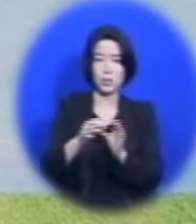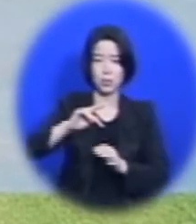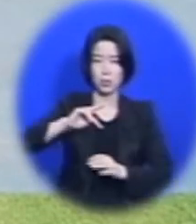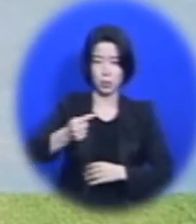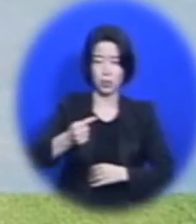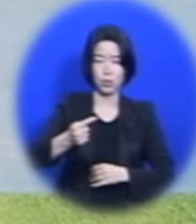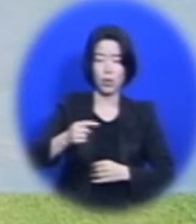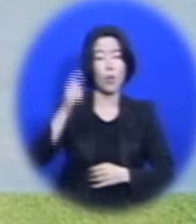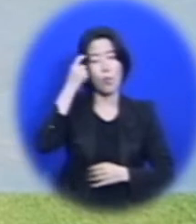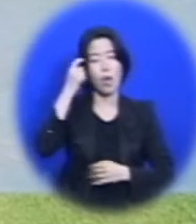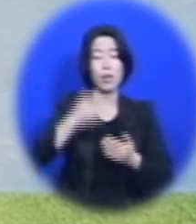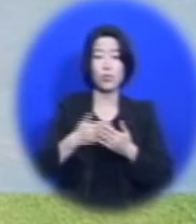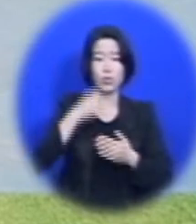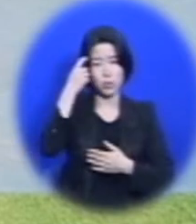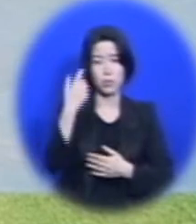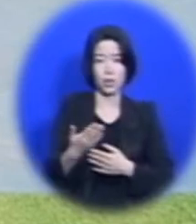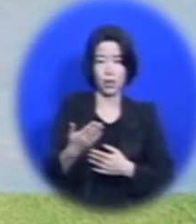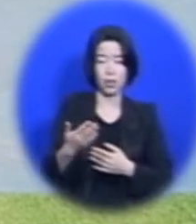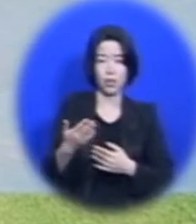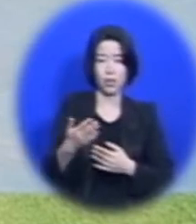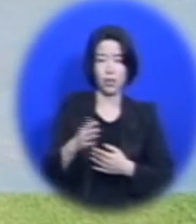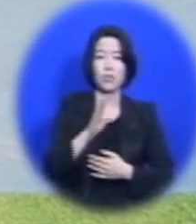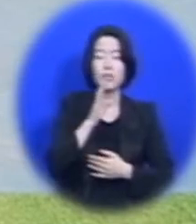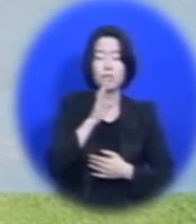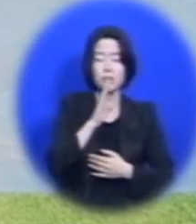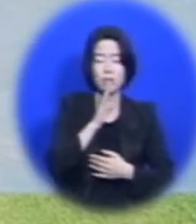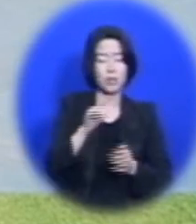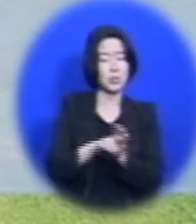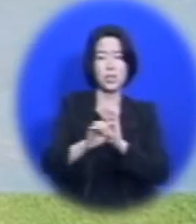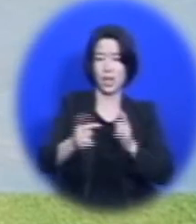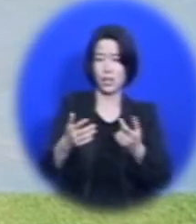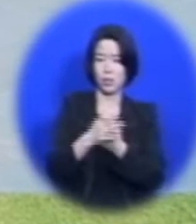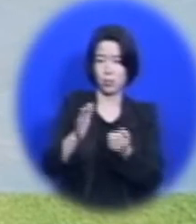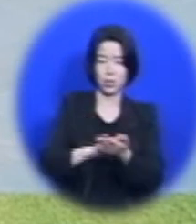두려워하지요? 그러니 하나님을 안 믿는 거죠, 실제로는.